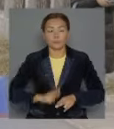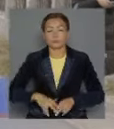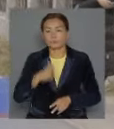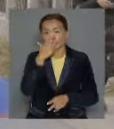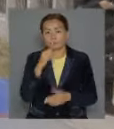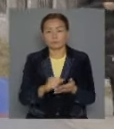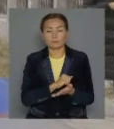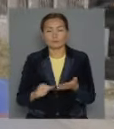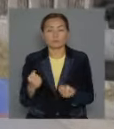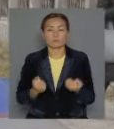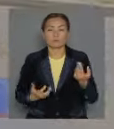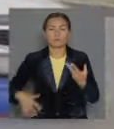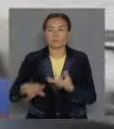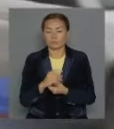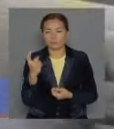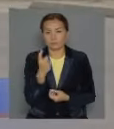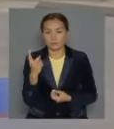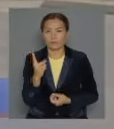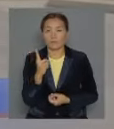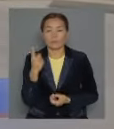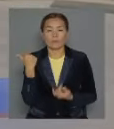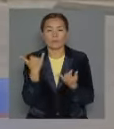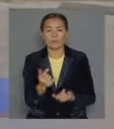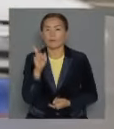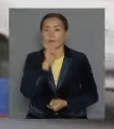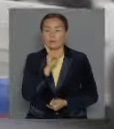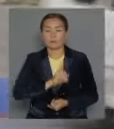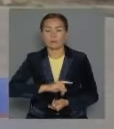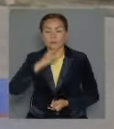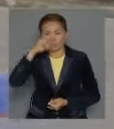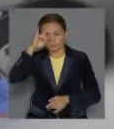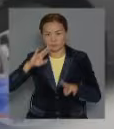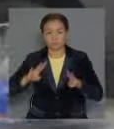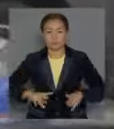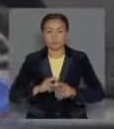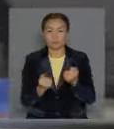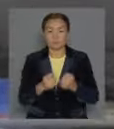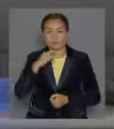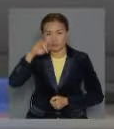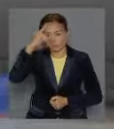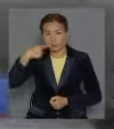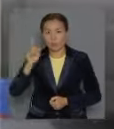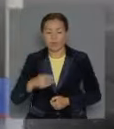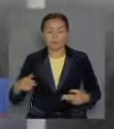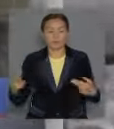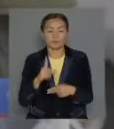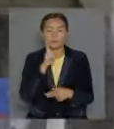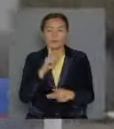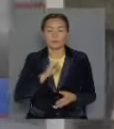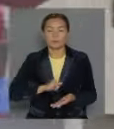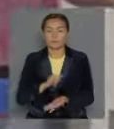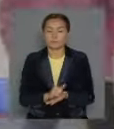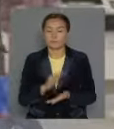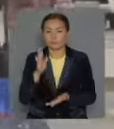шетелдің құжатымен жүрген автомобиль қожайындарына тағы да бір мүмкіндік беріліп отыр. Олардың көлігіне қазақстандық нөмір тағылып, уақытша тіркеу